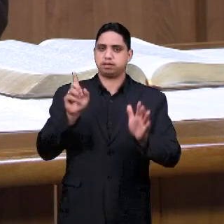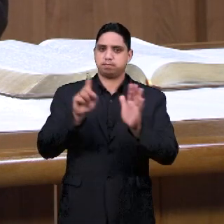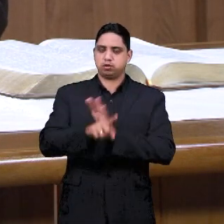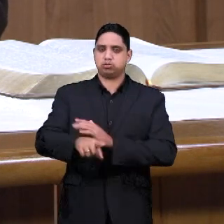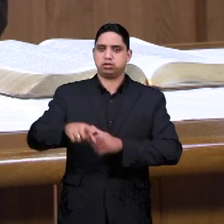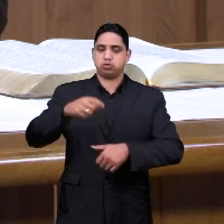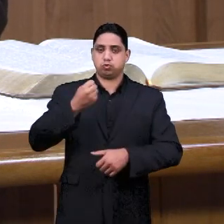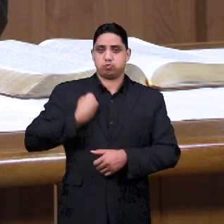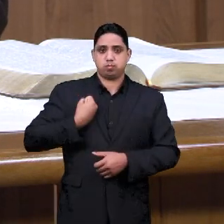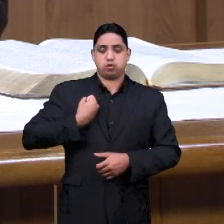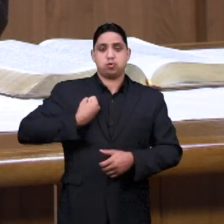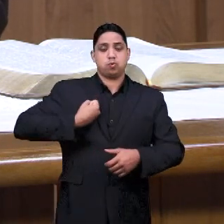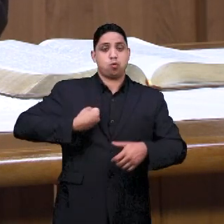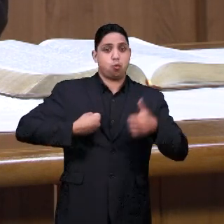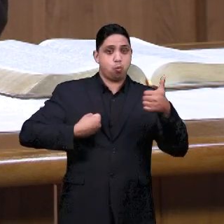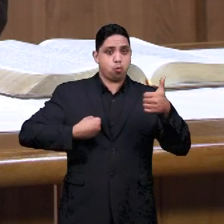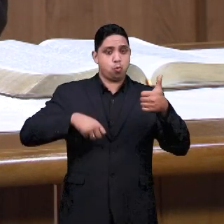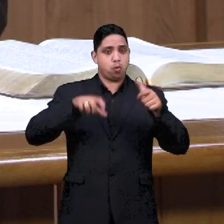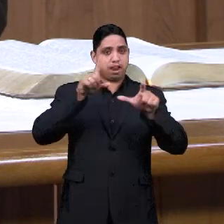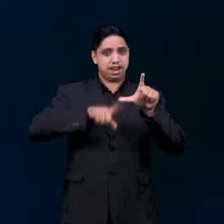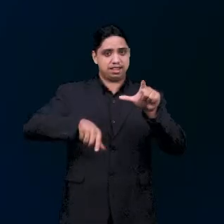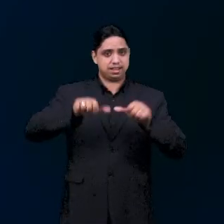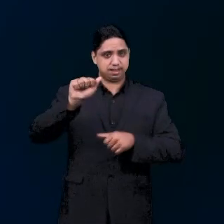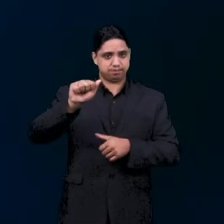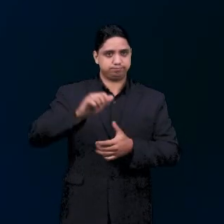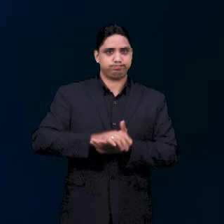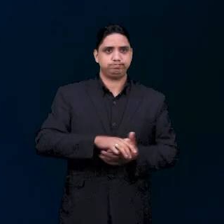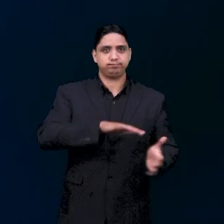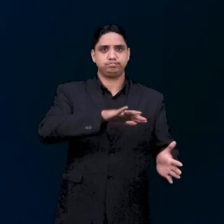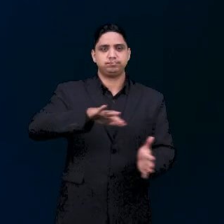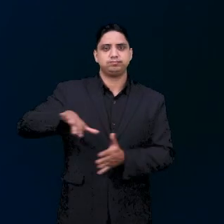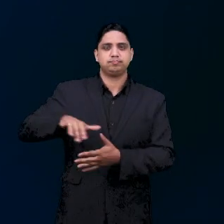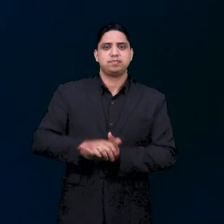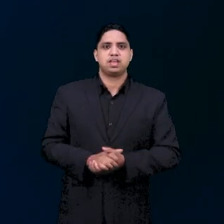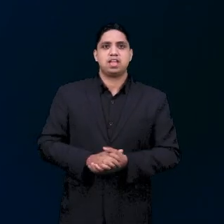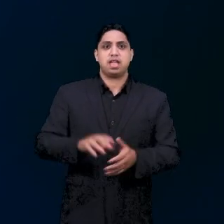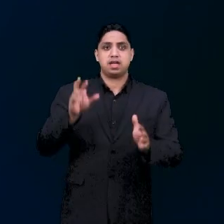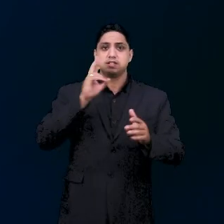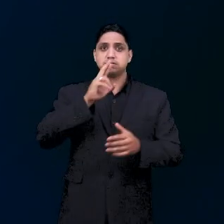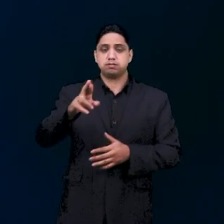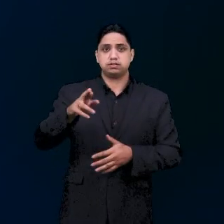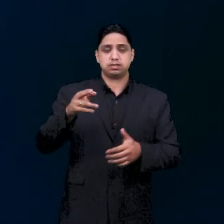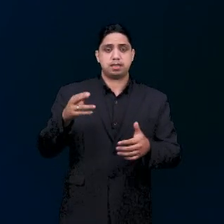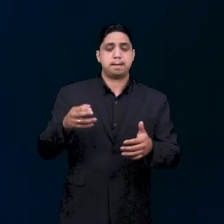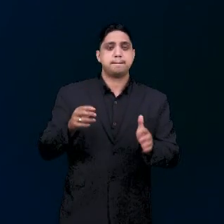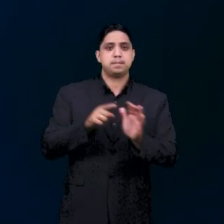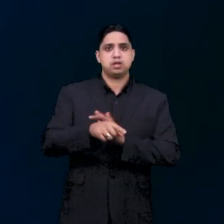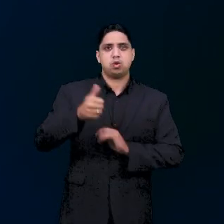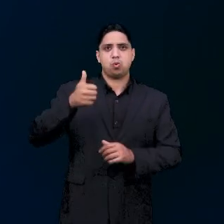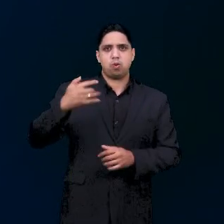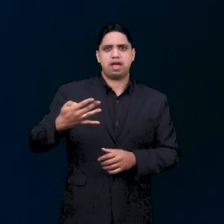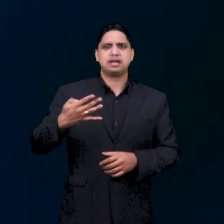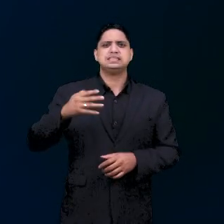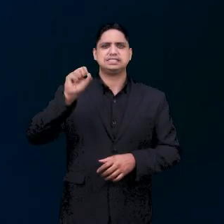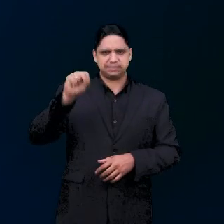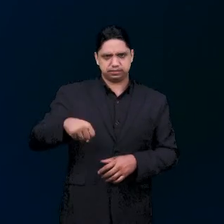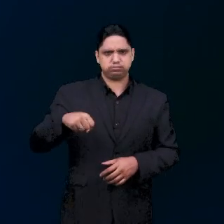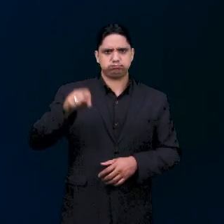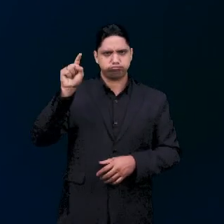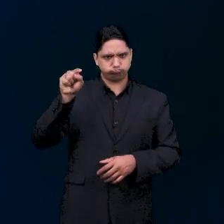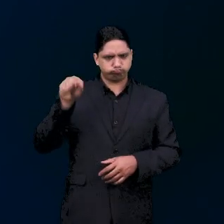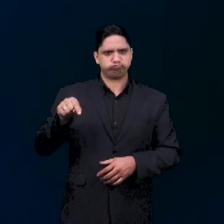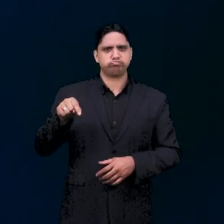à cette première question. En réponse à la question 1, ah oui, le chrétien peut se dévier